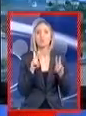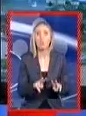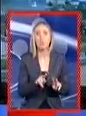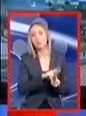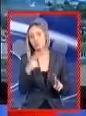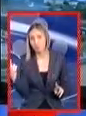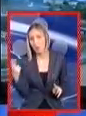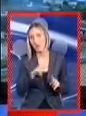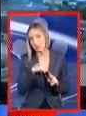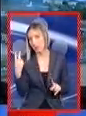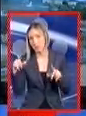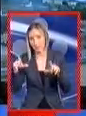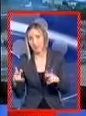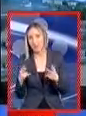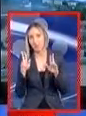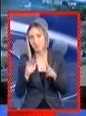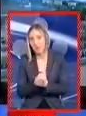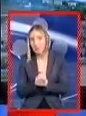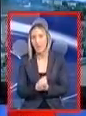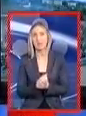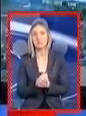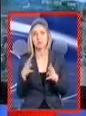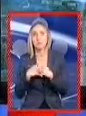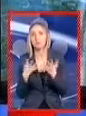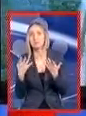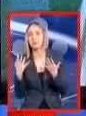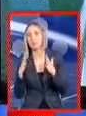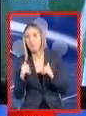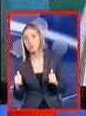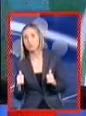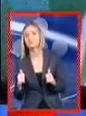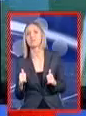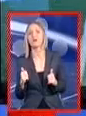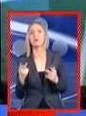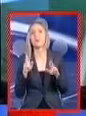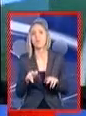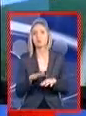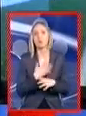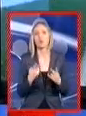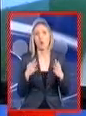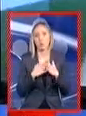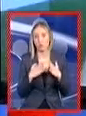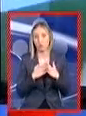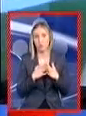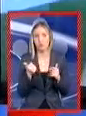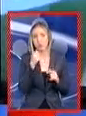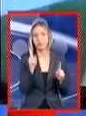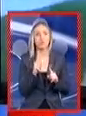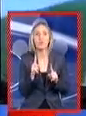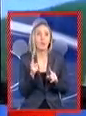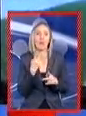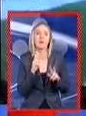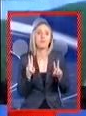mogućnosti gde će igrati alternativne prijateljske domaćinstva, gde bi mogli da se osjećaju kao kod kuće, što nije naravno